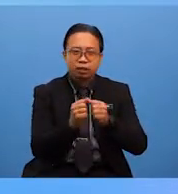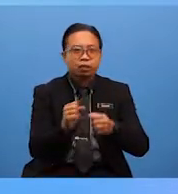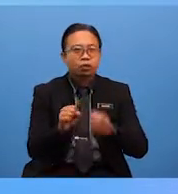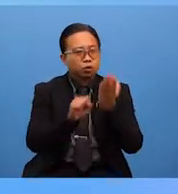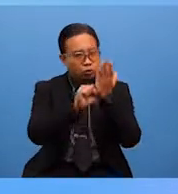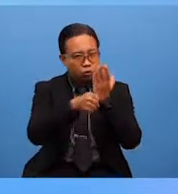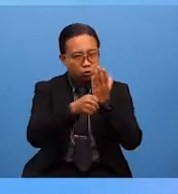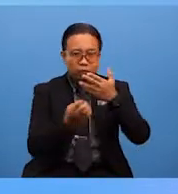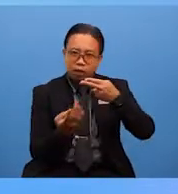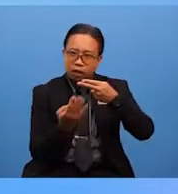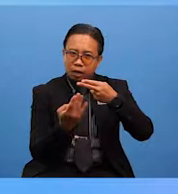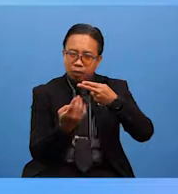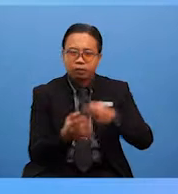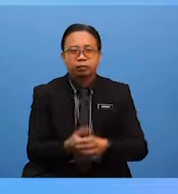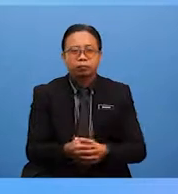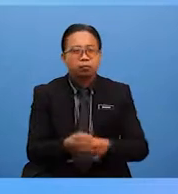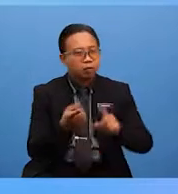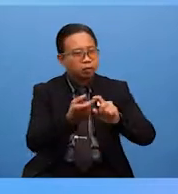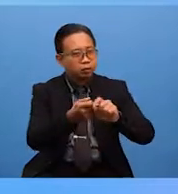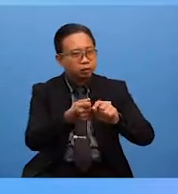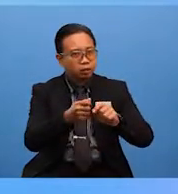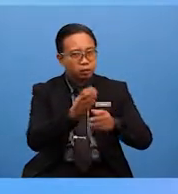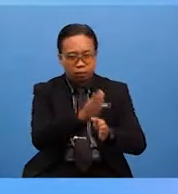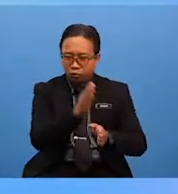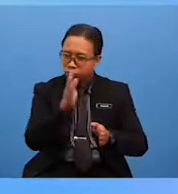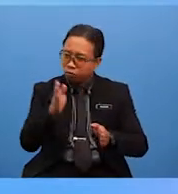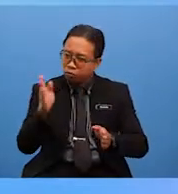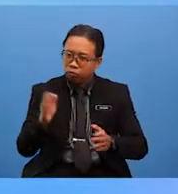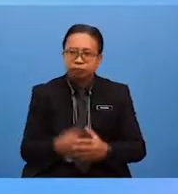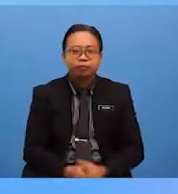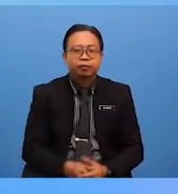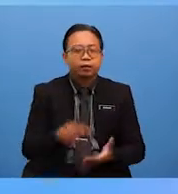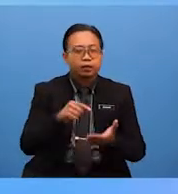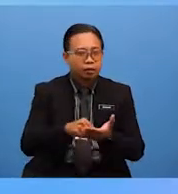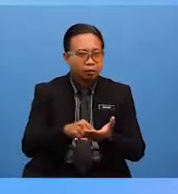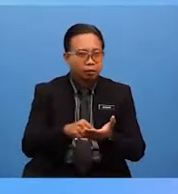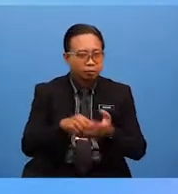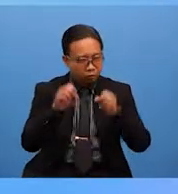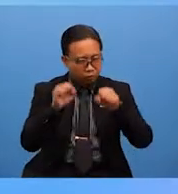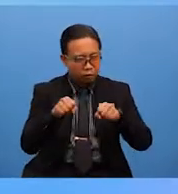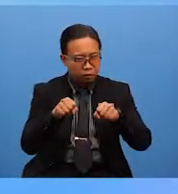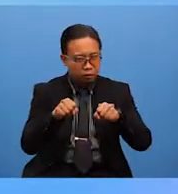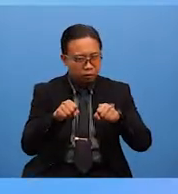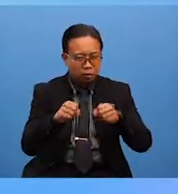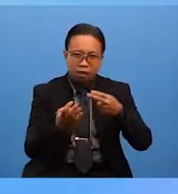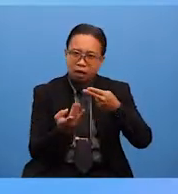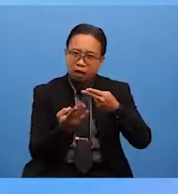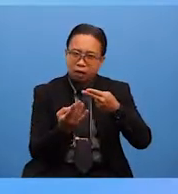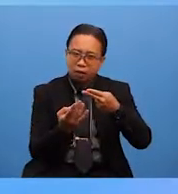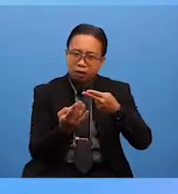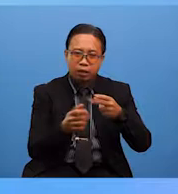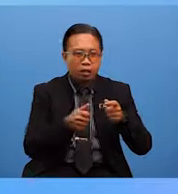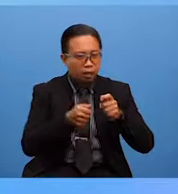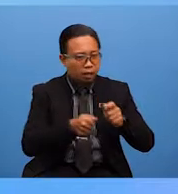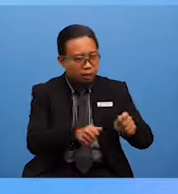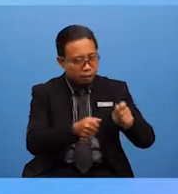hebel kepada yang paling jauh dari sumber hebel ini membuktikan bahwa HB mengalir